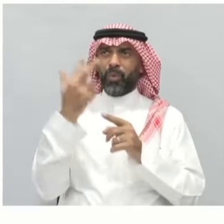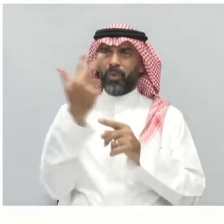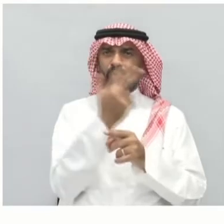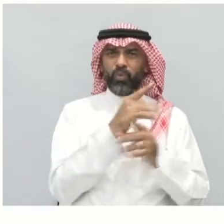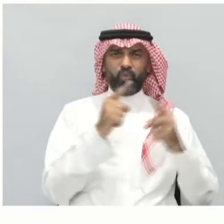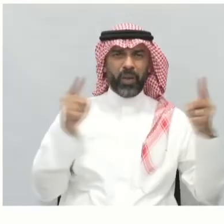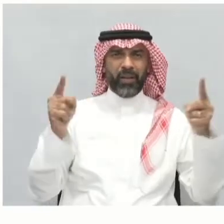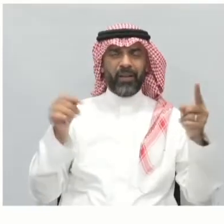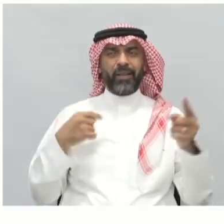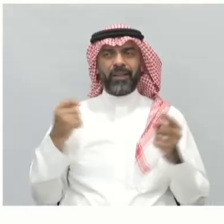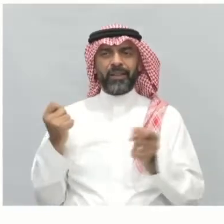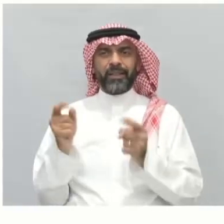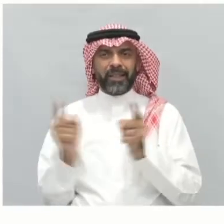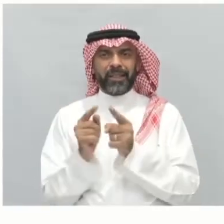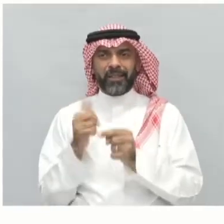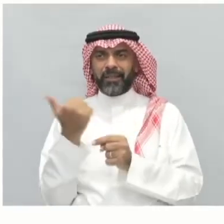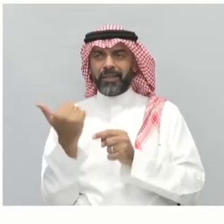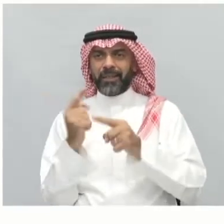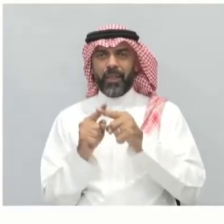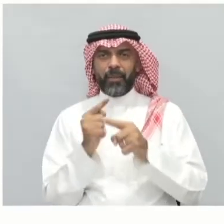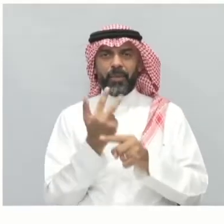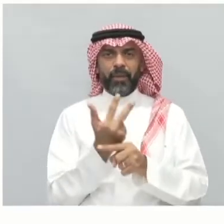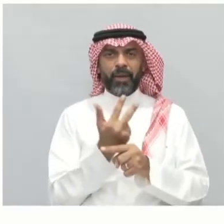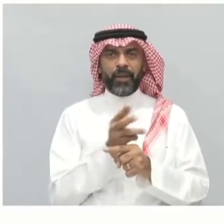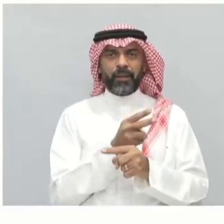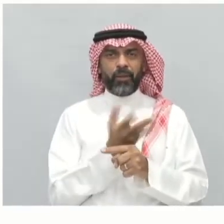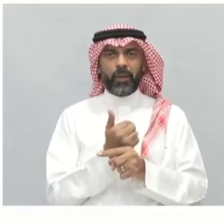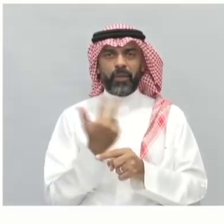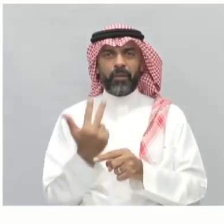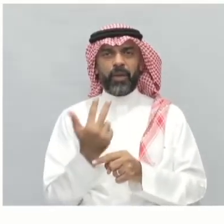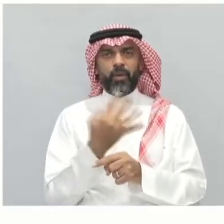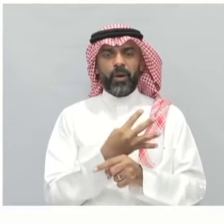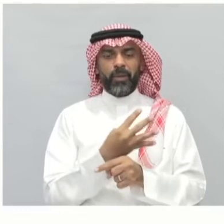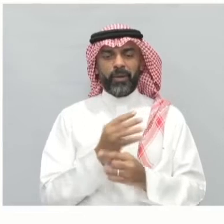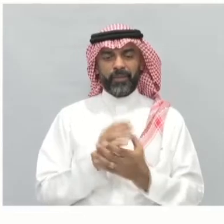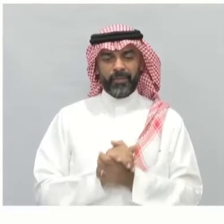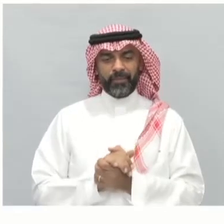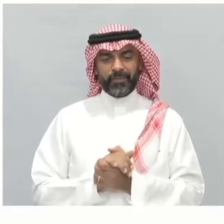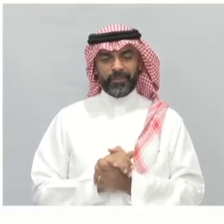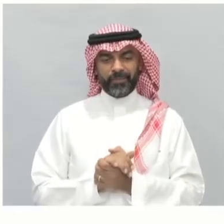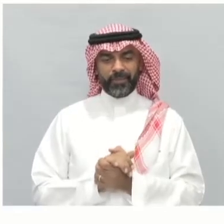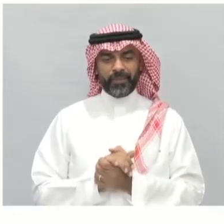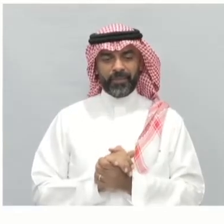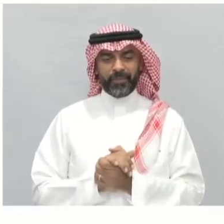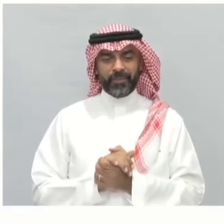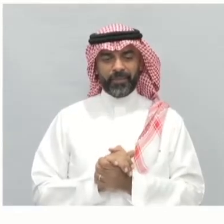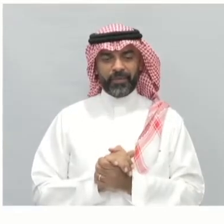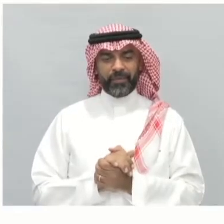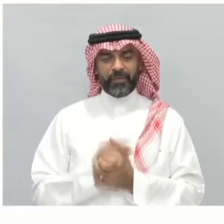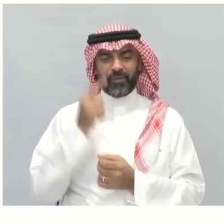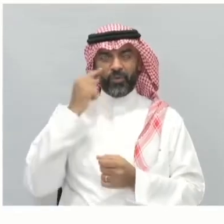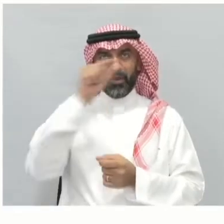وهي الضرب 48 هذه الشبكه امامك سته تكررت ثمانيه مرات